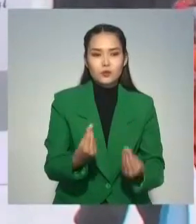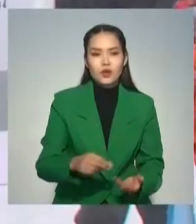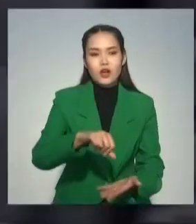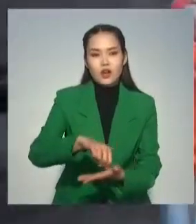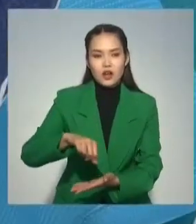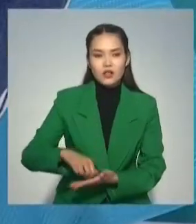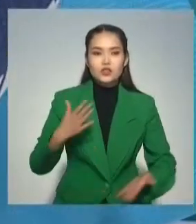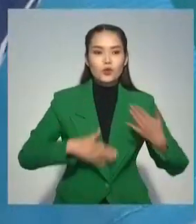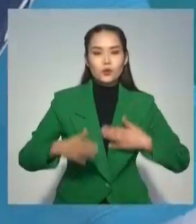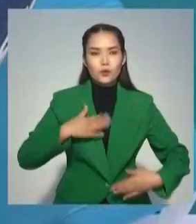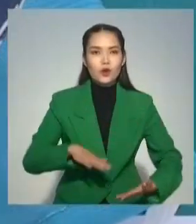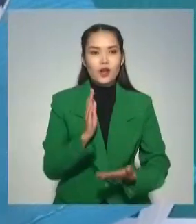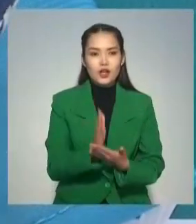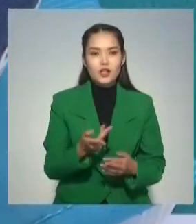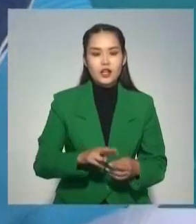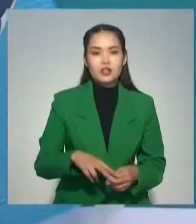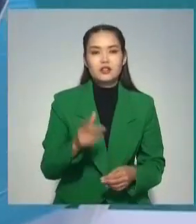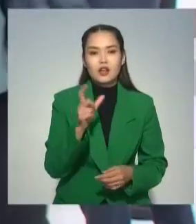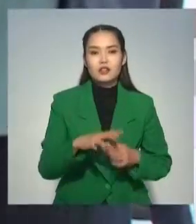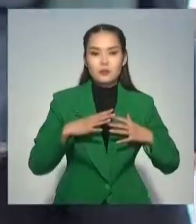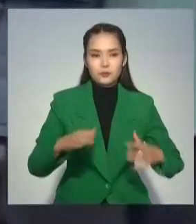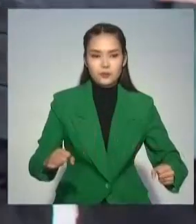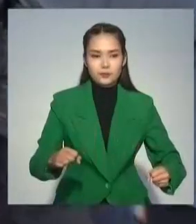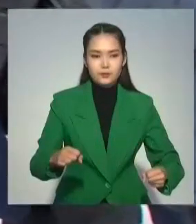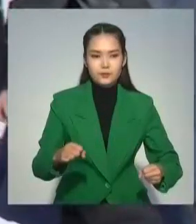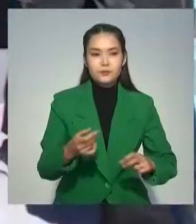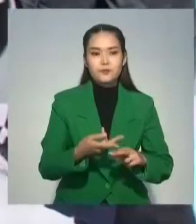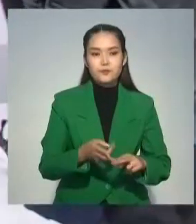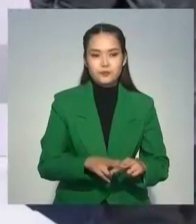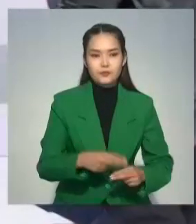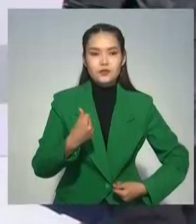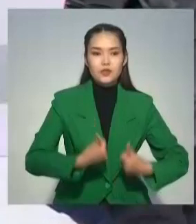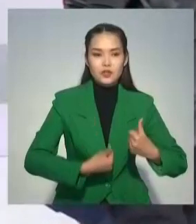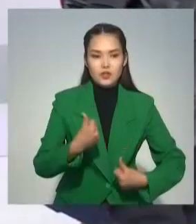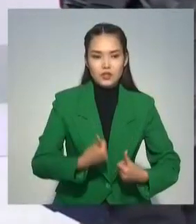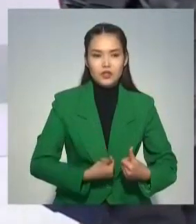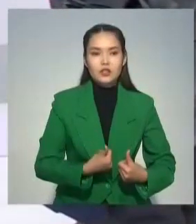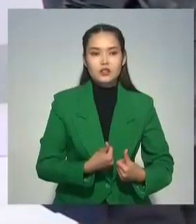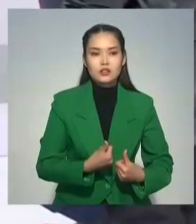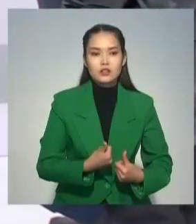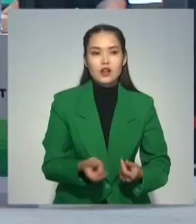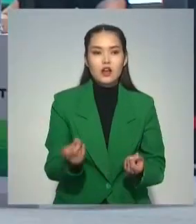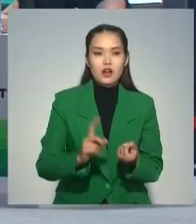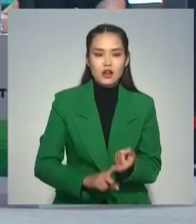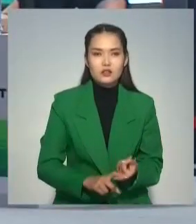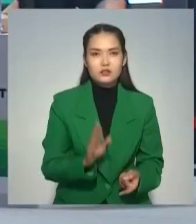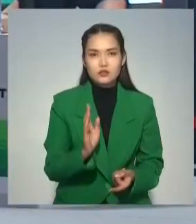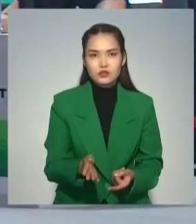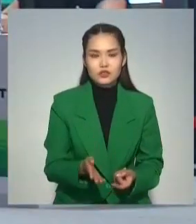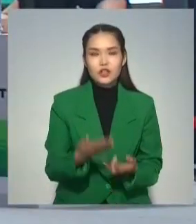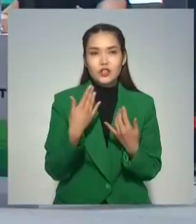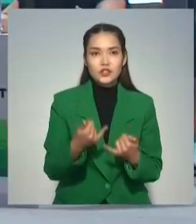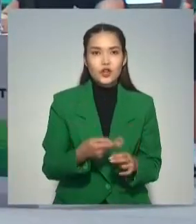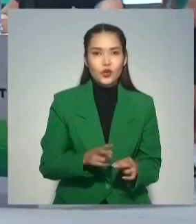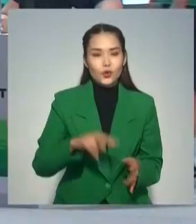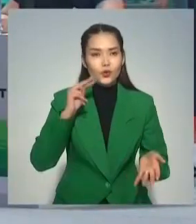қатысатыныма қуаныштымын. Мен отанымның патриотымын. Осы тартылуға, осы гранд финалға жартысы дайындалды. Ұйымдастырушылар бұл